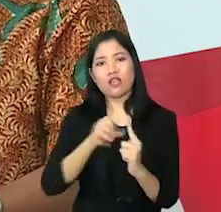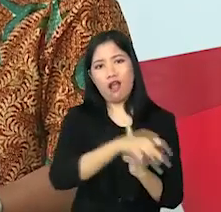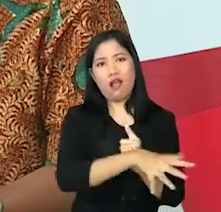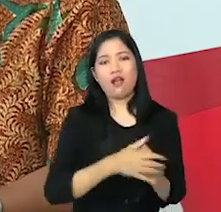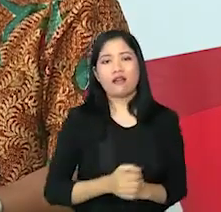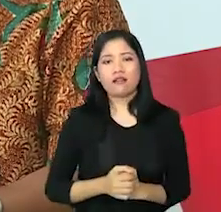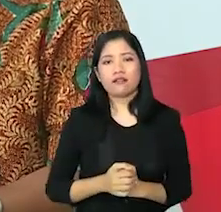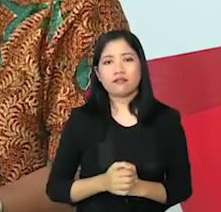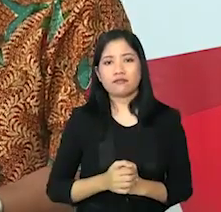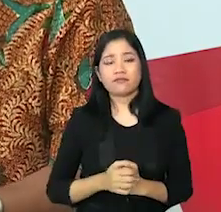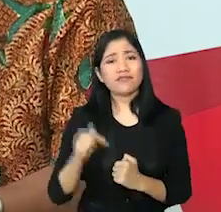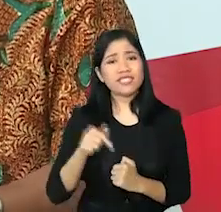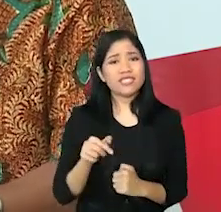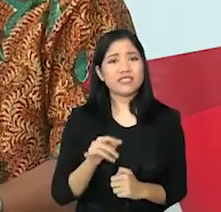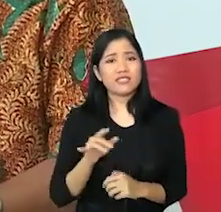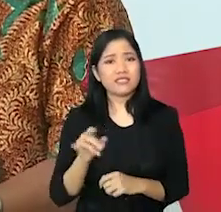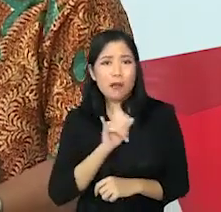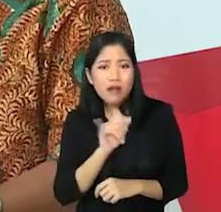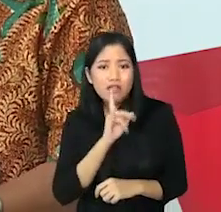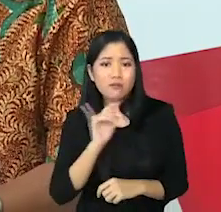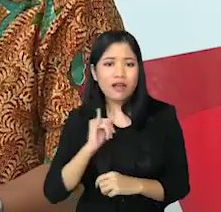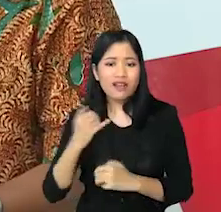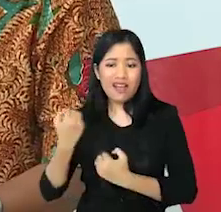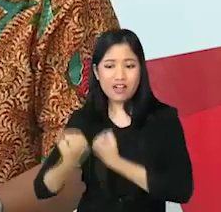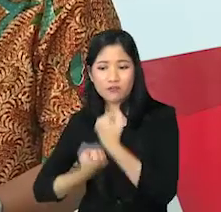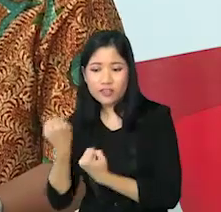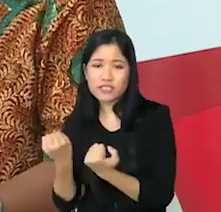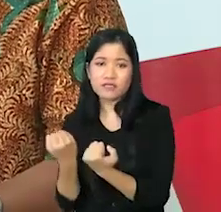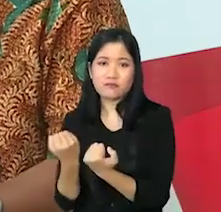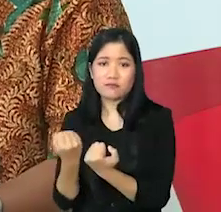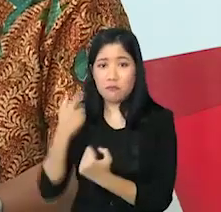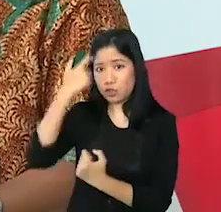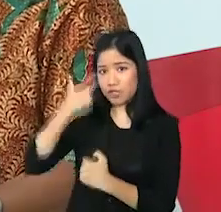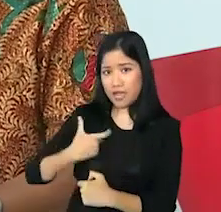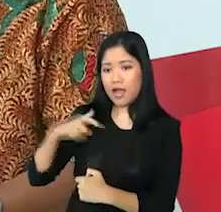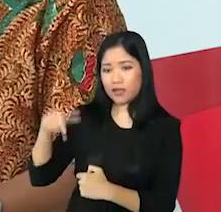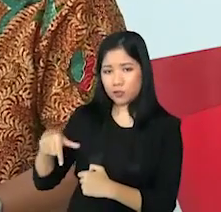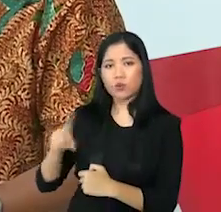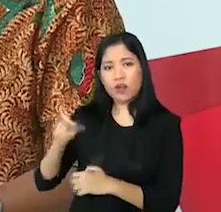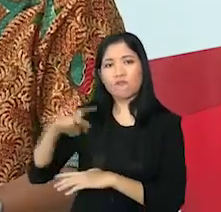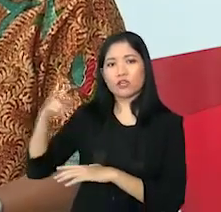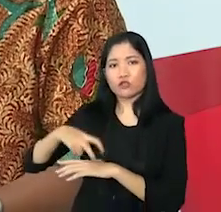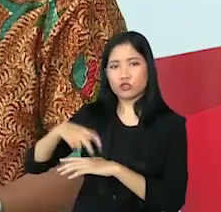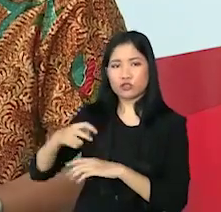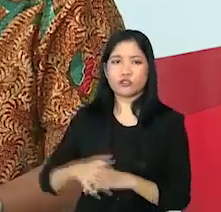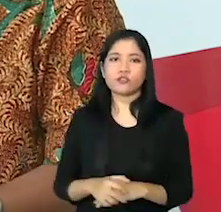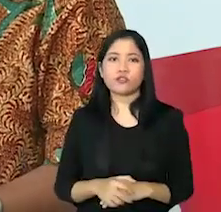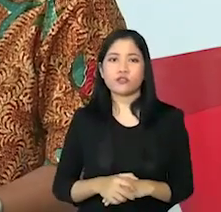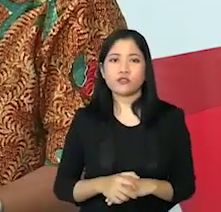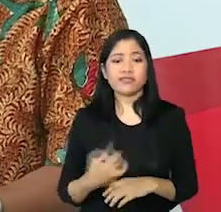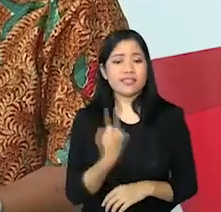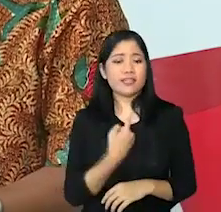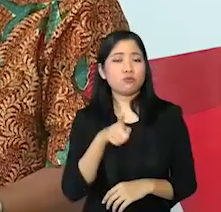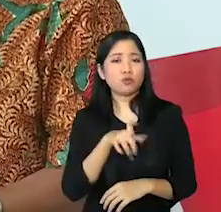dengan aktivitas sosial hai manusia itu sendiri oleh karena itu perlu untuk kita